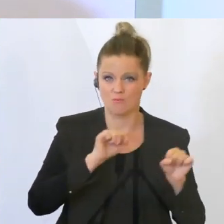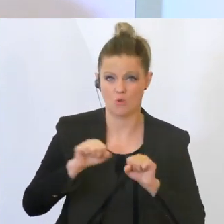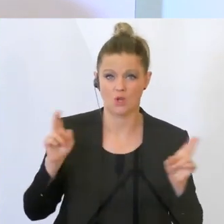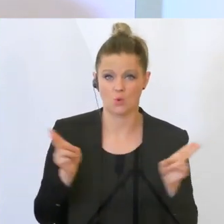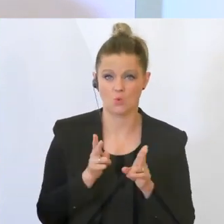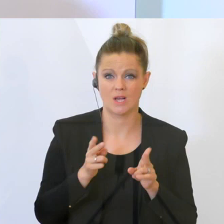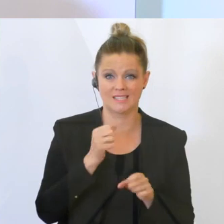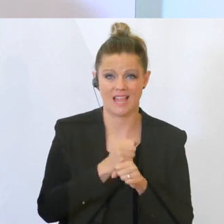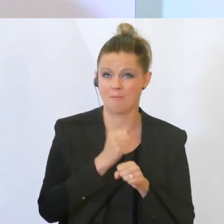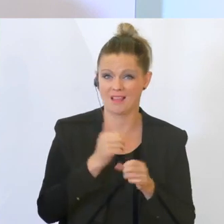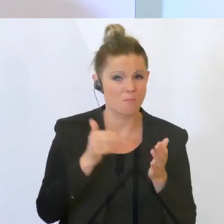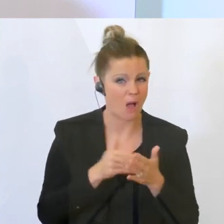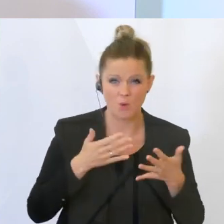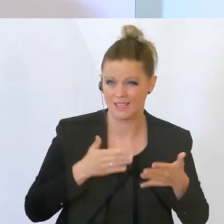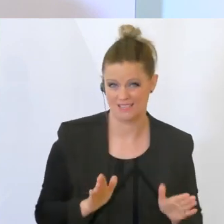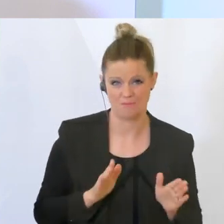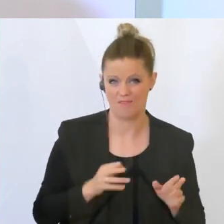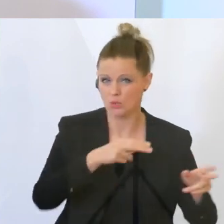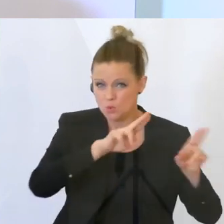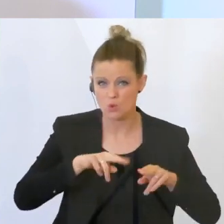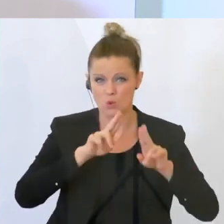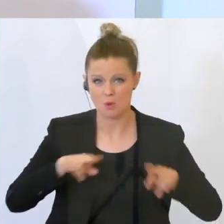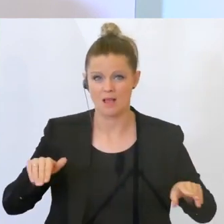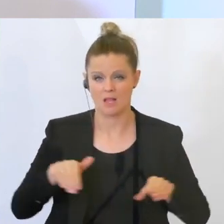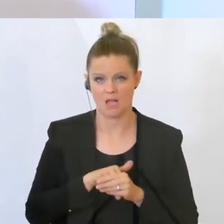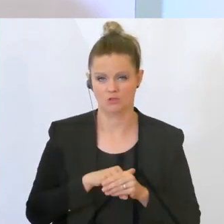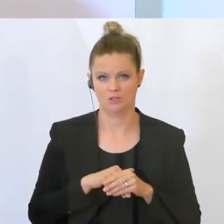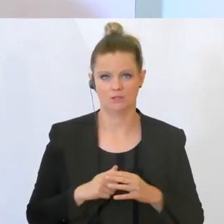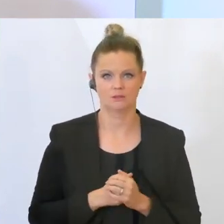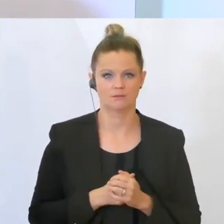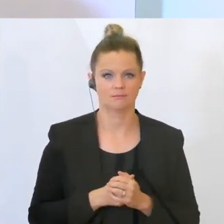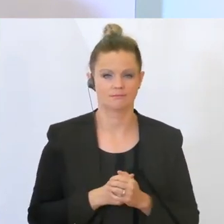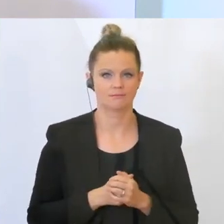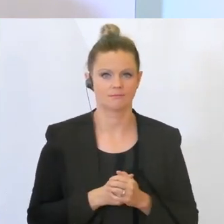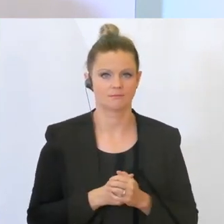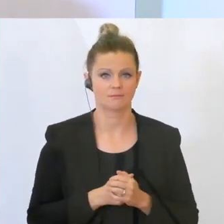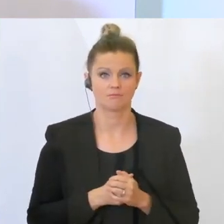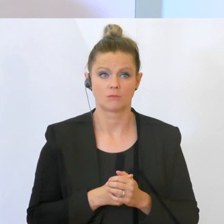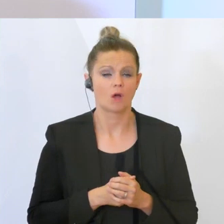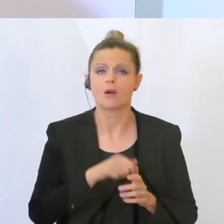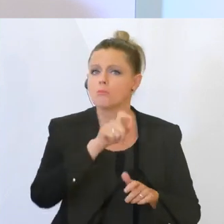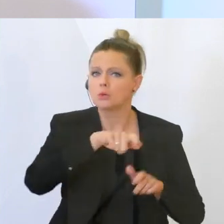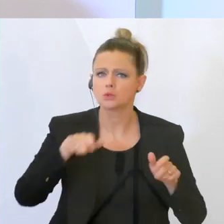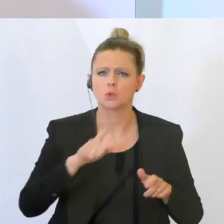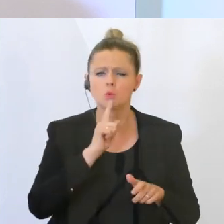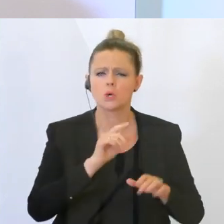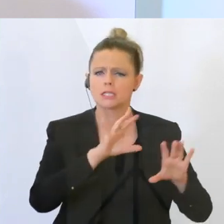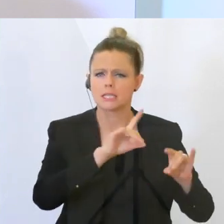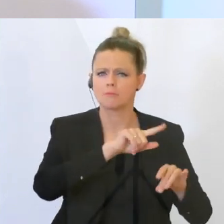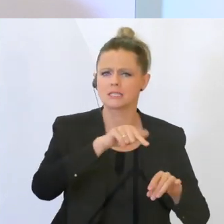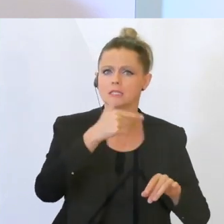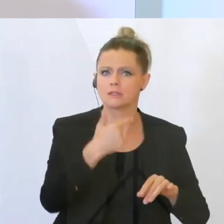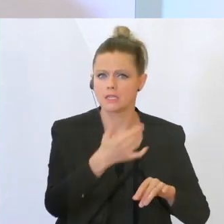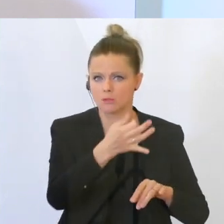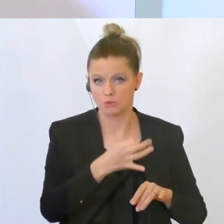nicht vergessen darf, dass Menschen, auch wenn sie nur oder immerhin 10-20% ihres Einkommens